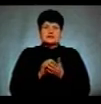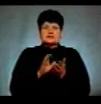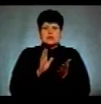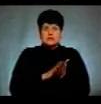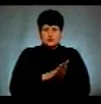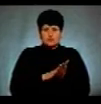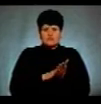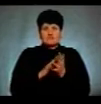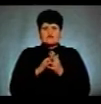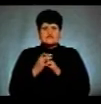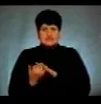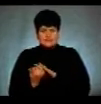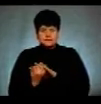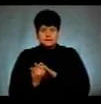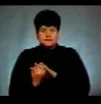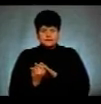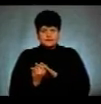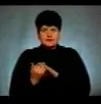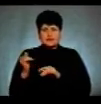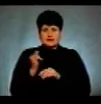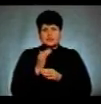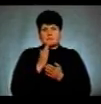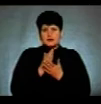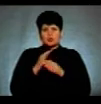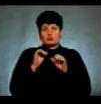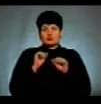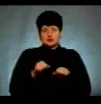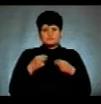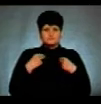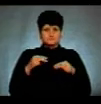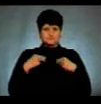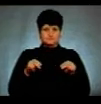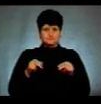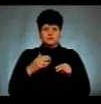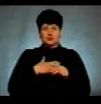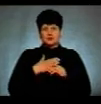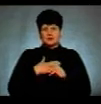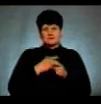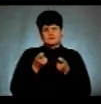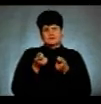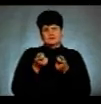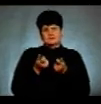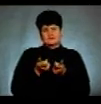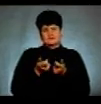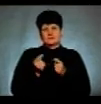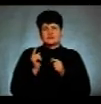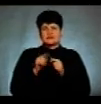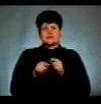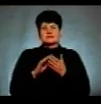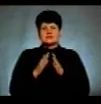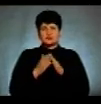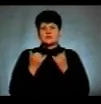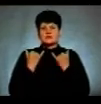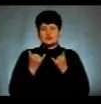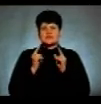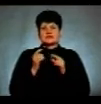зареєстровані в селі і мають можливість відпускати, у нас зовсім незначна. Так, як станом на сьогодні,